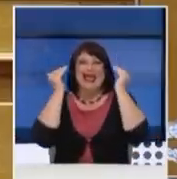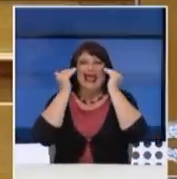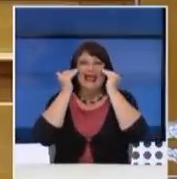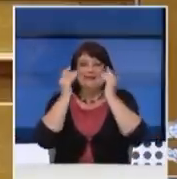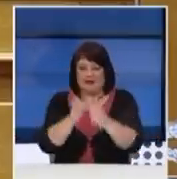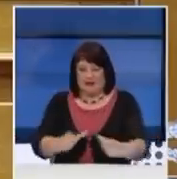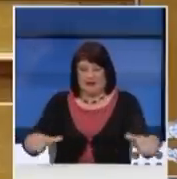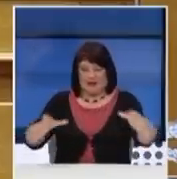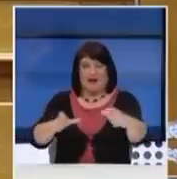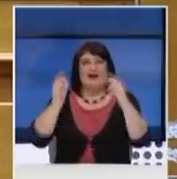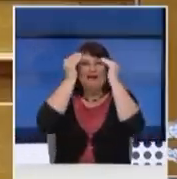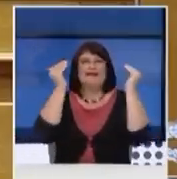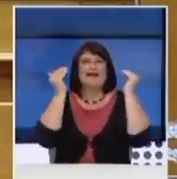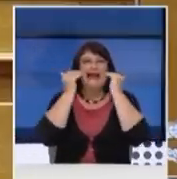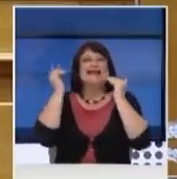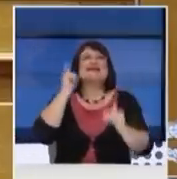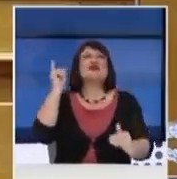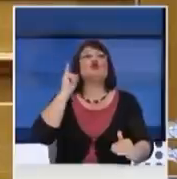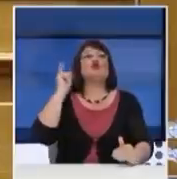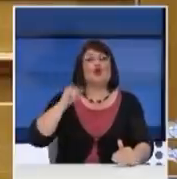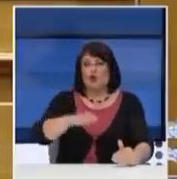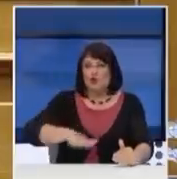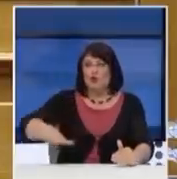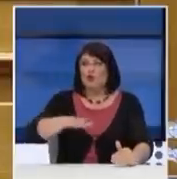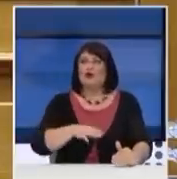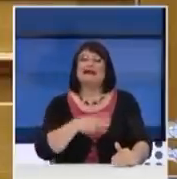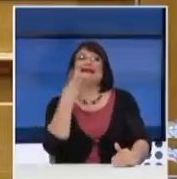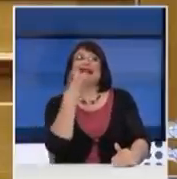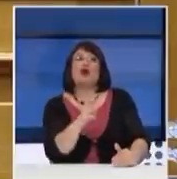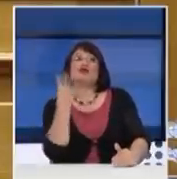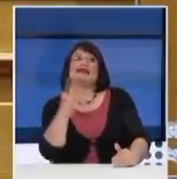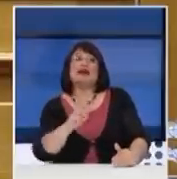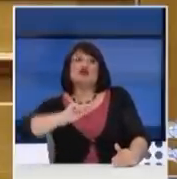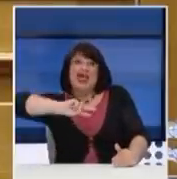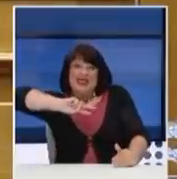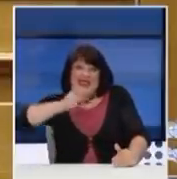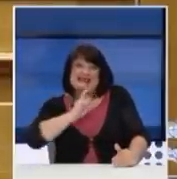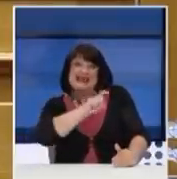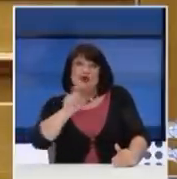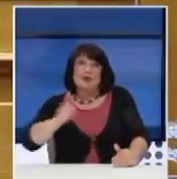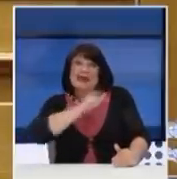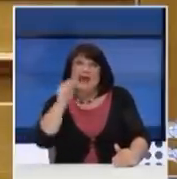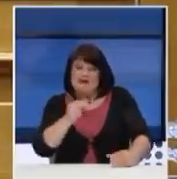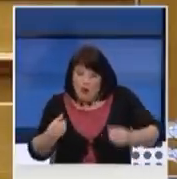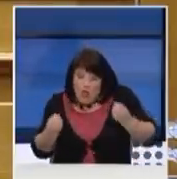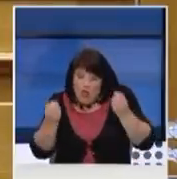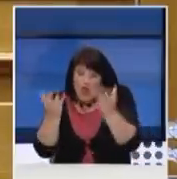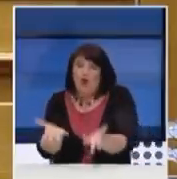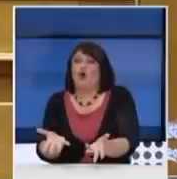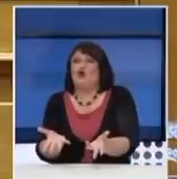Γεωλογικού Ινστιτούτου, σας το λέω, είναι 300 με 400 δις. Δώσαμε δηλαδή στους